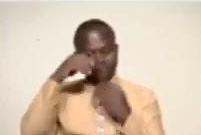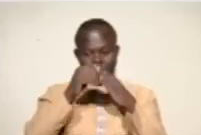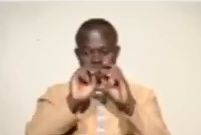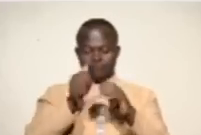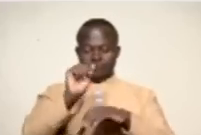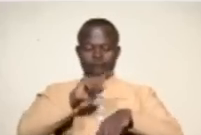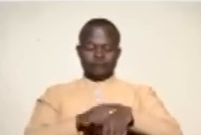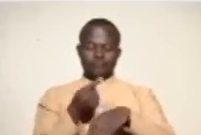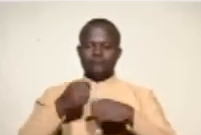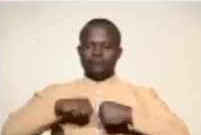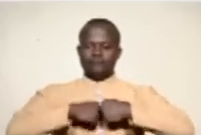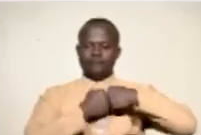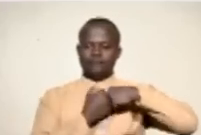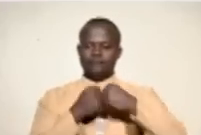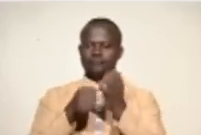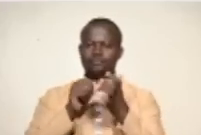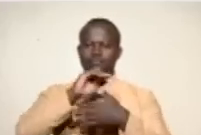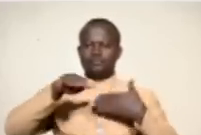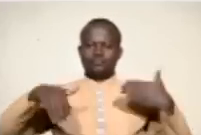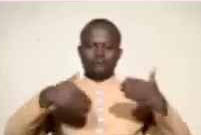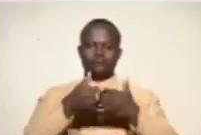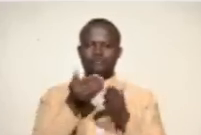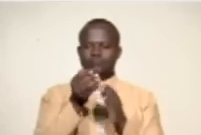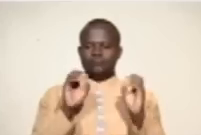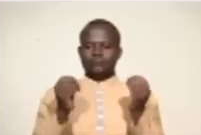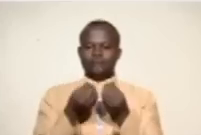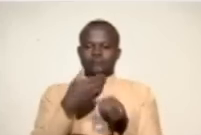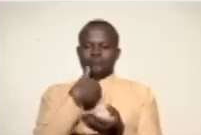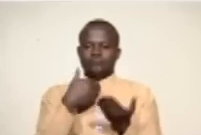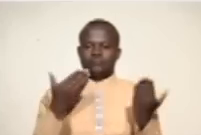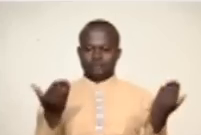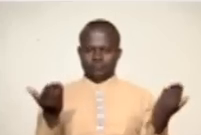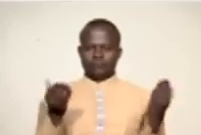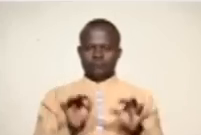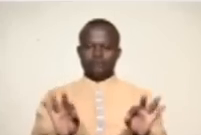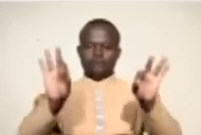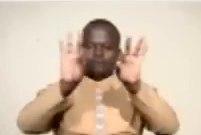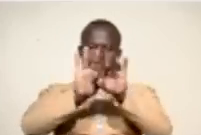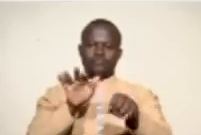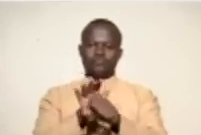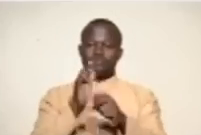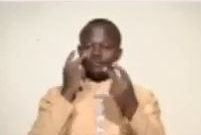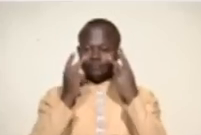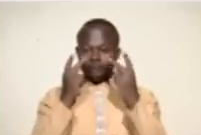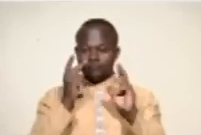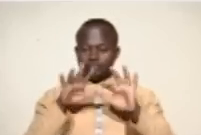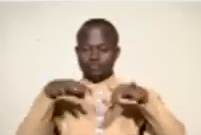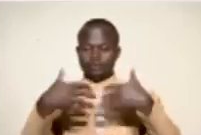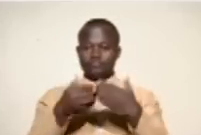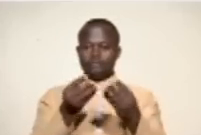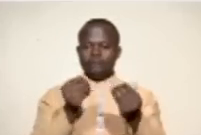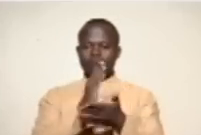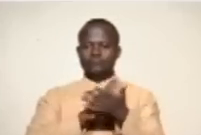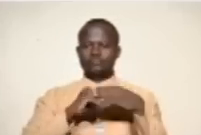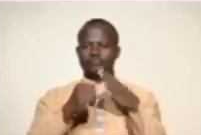cyo gihe ko duhangana n'ibibazo byose uyu muryango uhura nabyo Birakwiriye kureba uburyo bwo gukemura bimwe